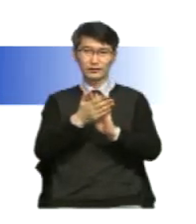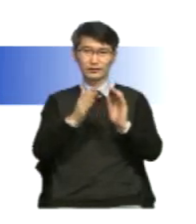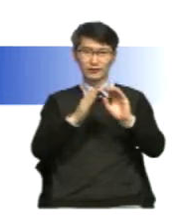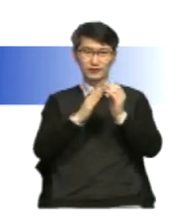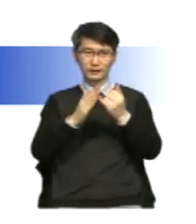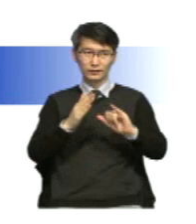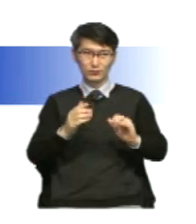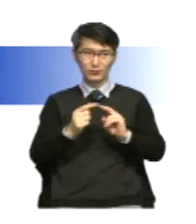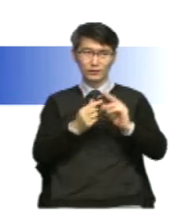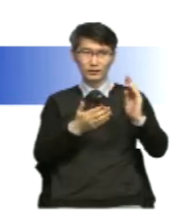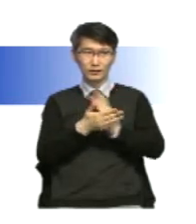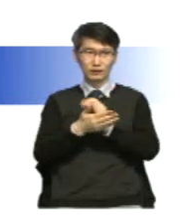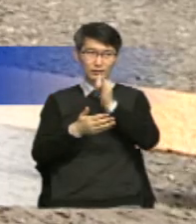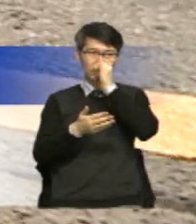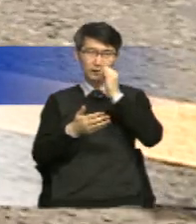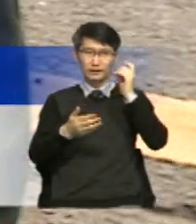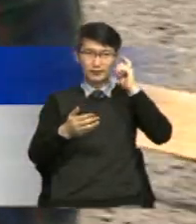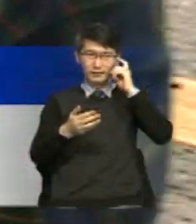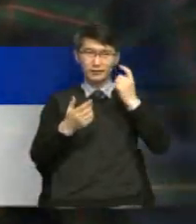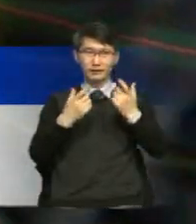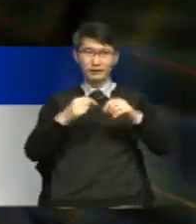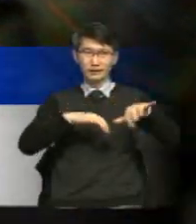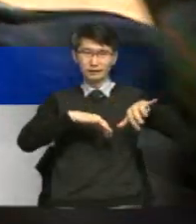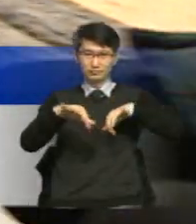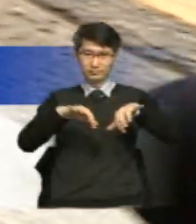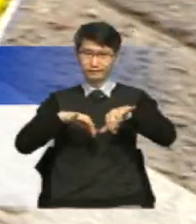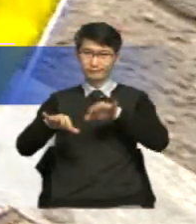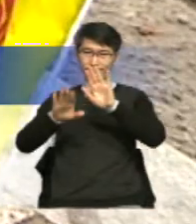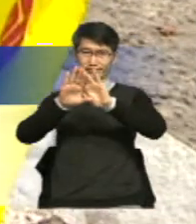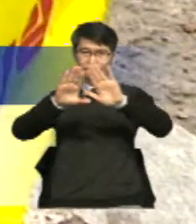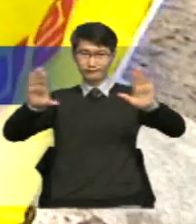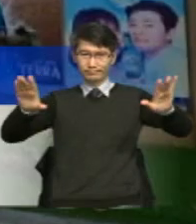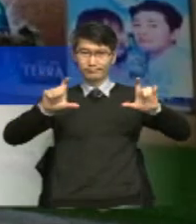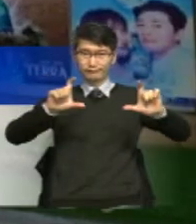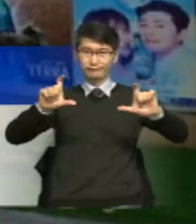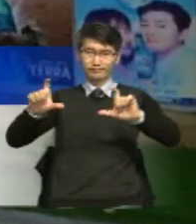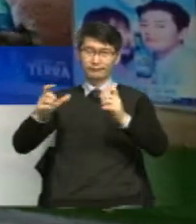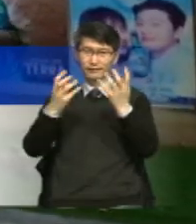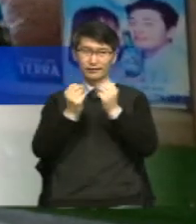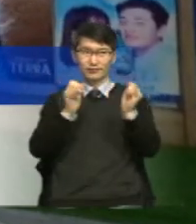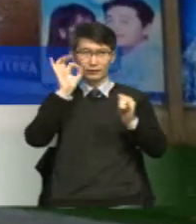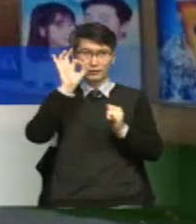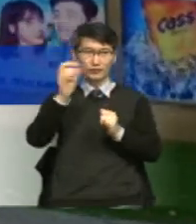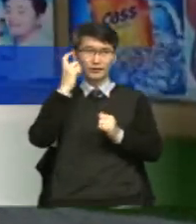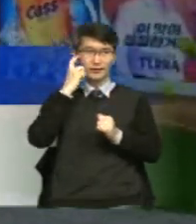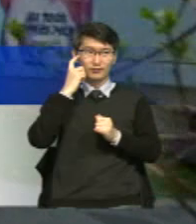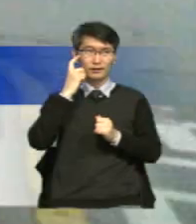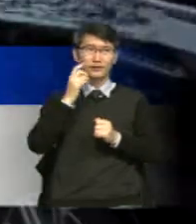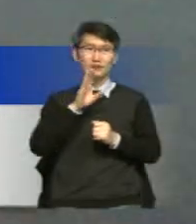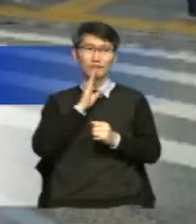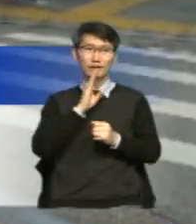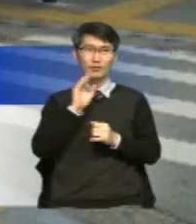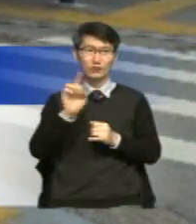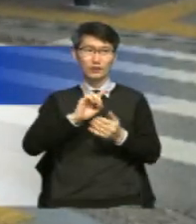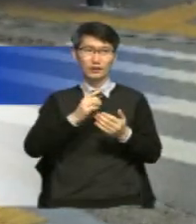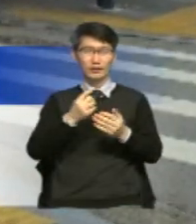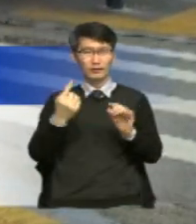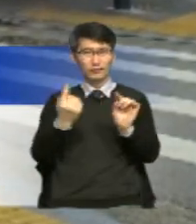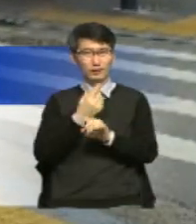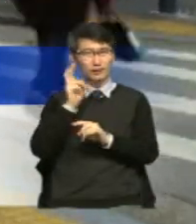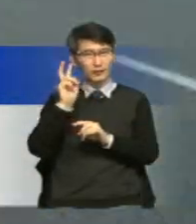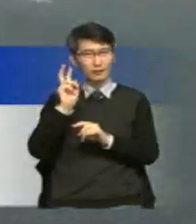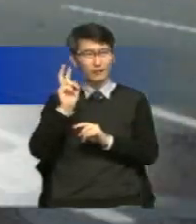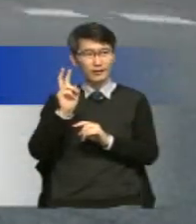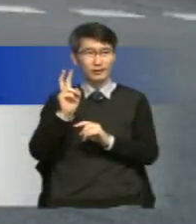가족들과 나누고 있던 생각들이 이렇게 거리에 걸려서 수많은 시민들이 보게 될 거라고 생각을 하니까 정말로 뭔가 바뀌긴